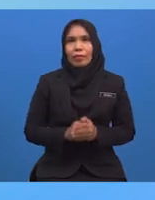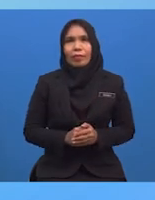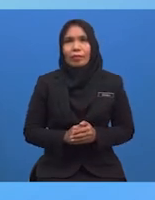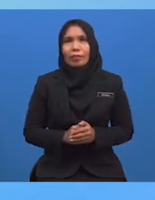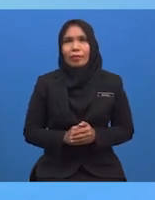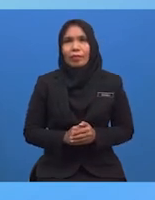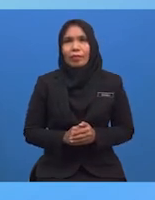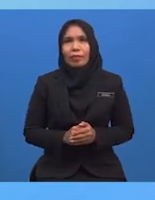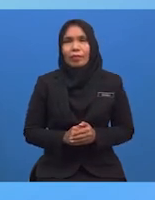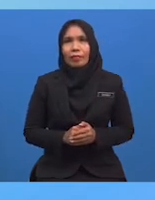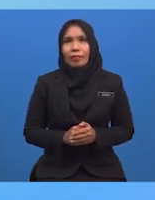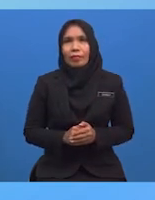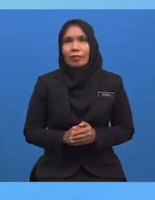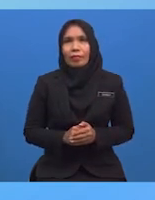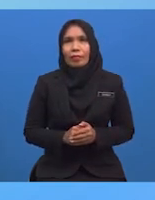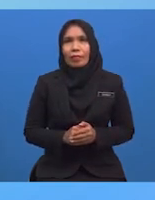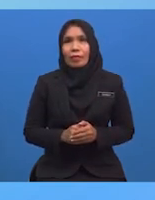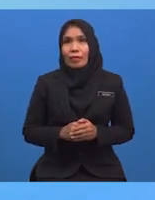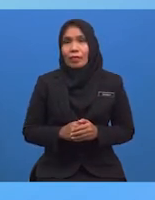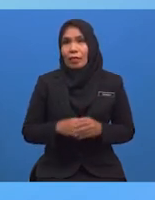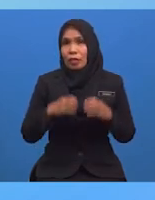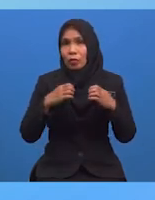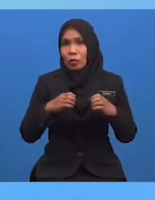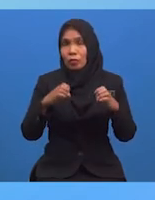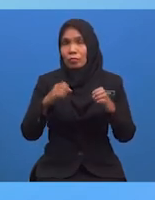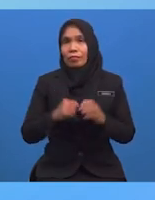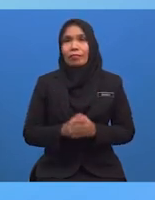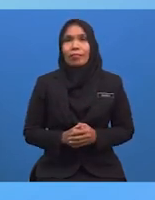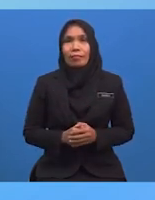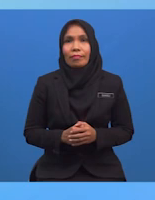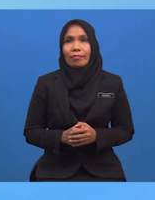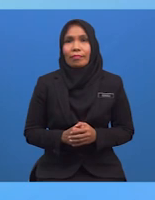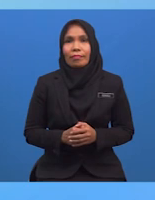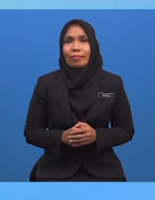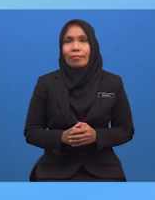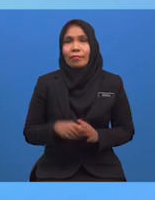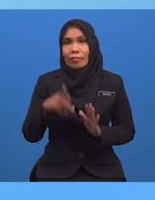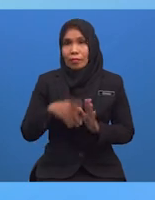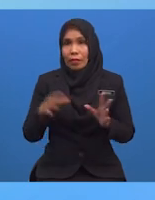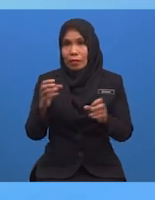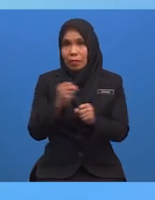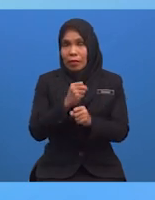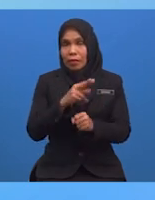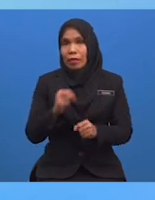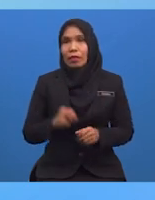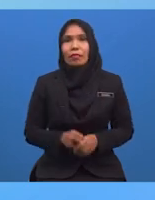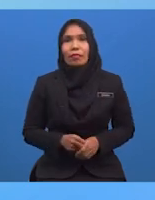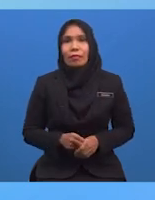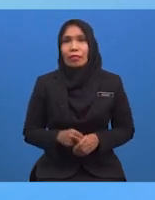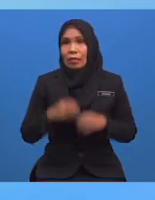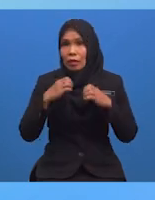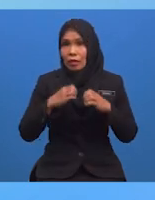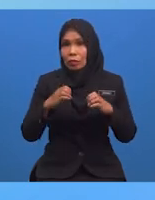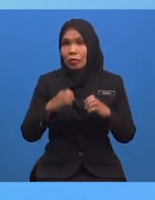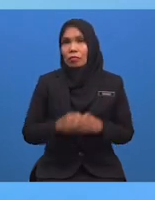Jika ekspor negara itu anjal permintaan harga, maka pendapatan ekspor negara akan merosot